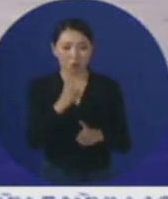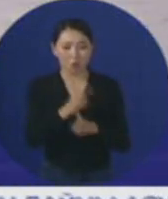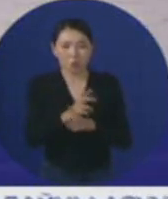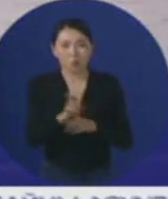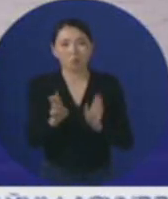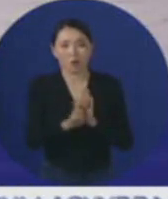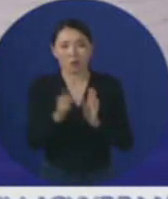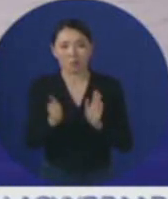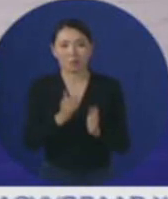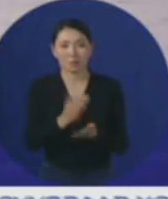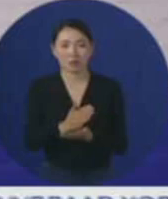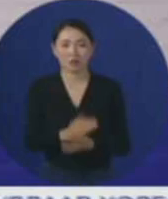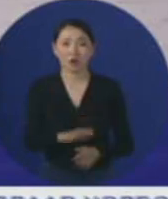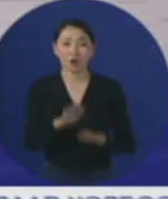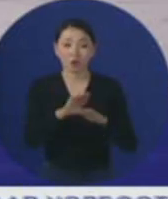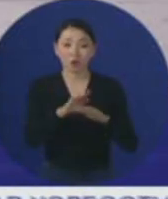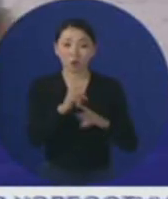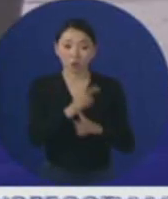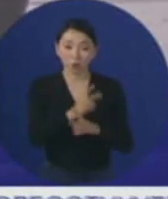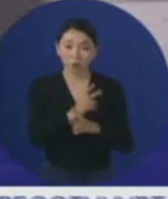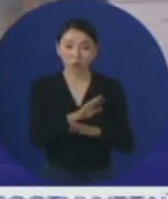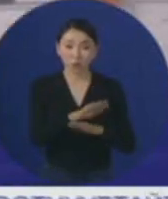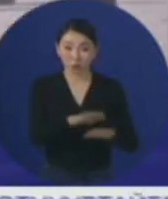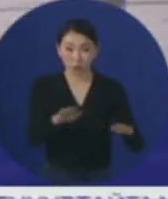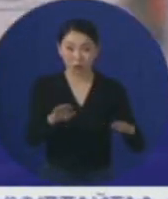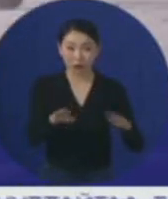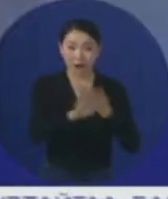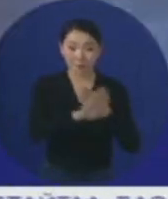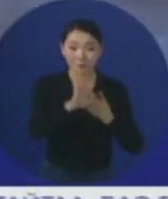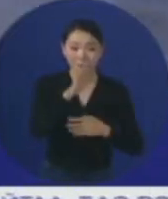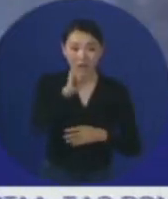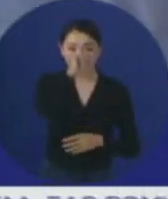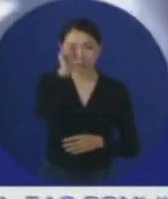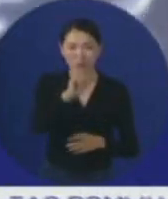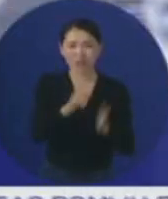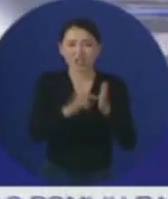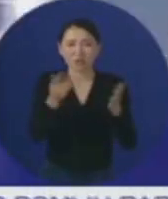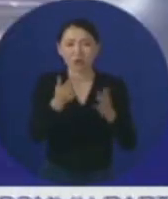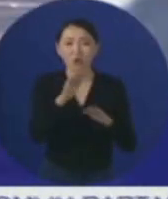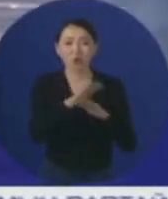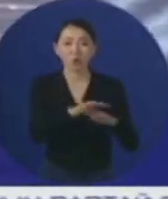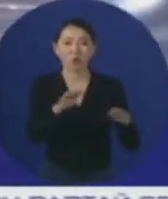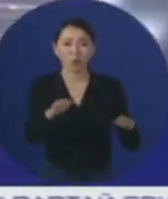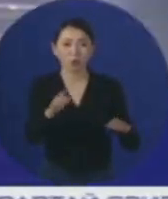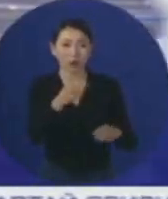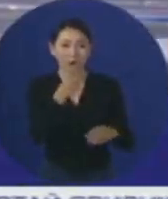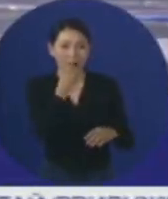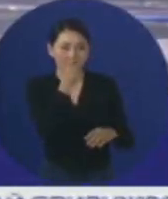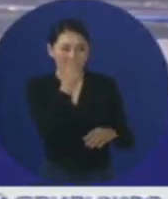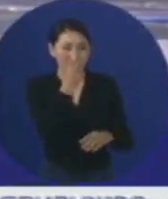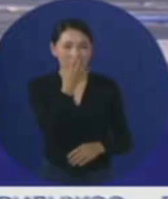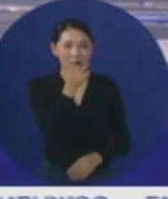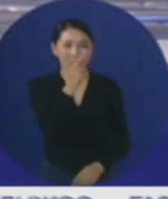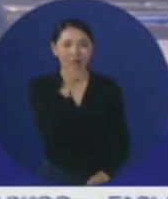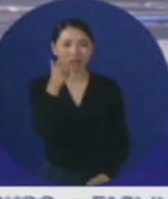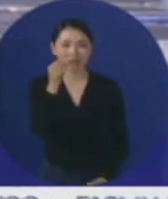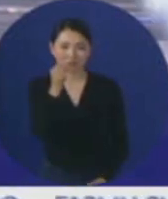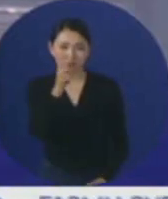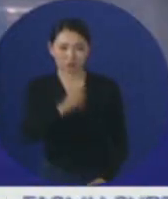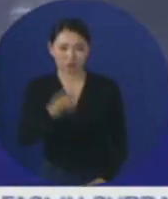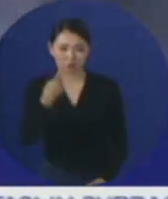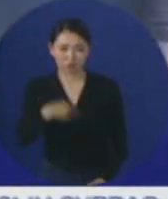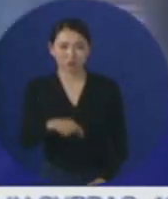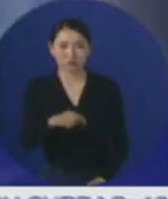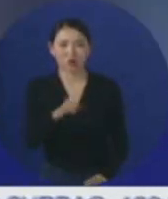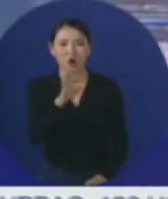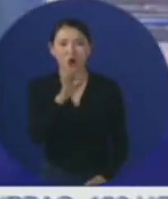байна. Өнөөдөр хүүхэд хамгааллын асуудал дээр хамгийн их хэрэгцээтэй зүйл бол хүүхэд хамгааллын байцаагчийн оронтой юм. Тухайлбал нэг дүүрэгтэлд гэхэд нэг л